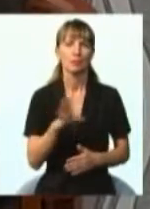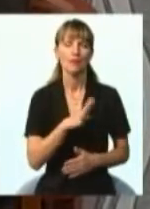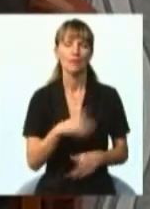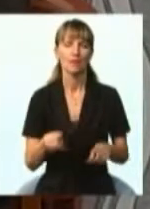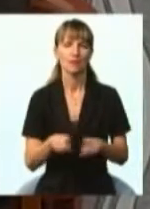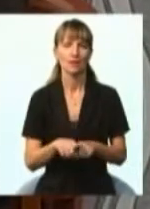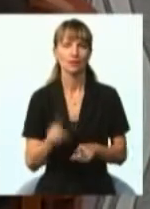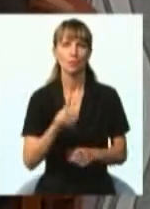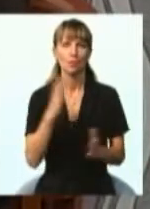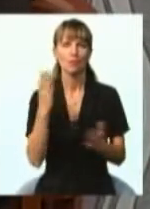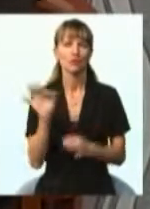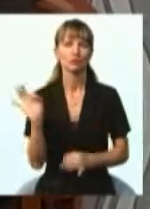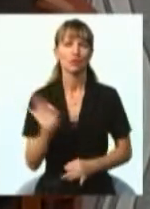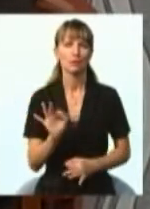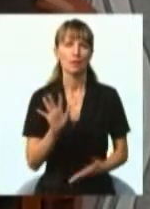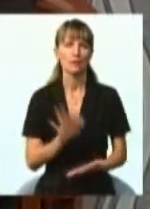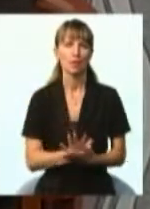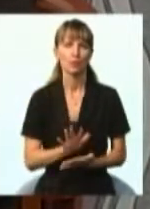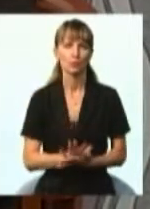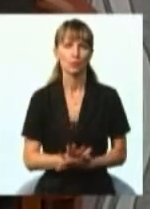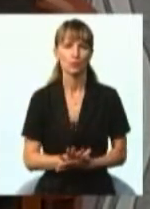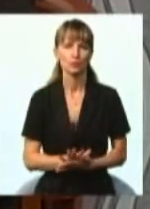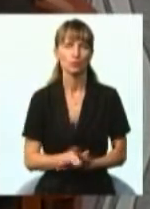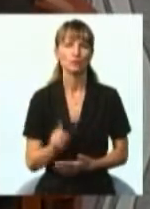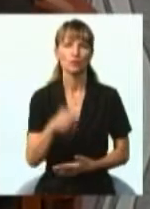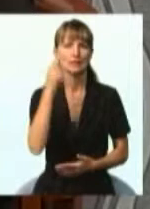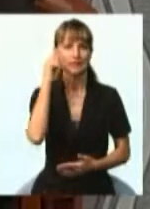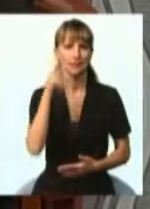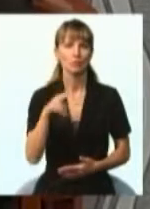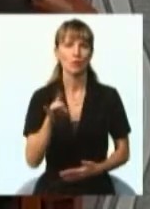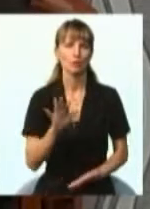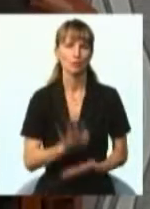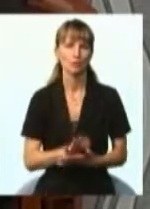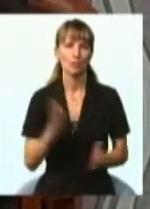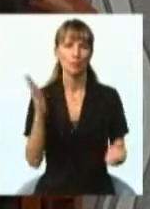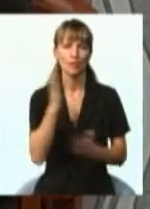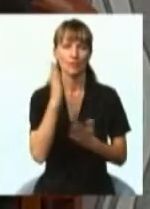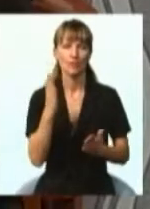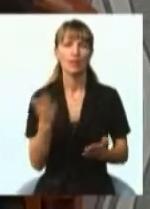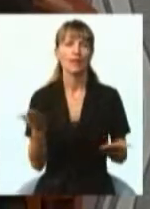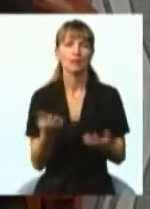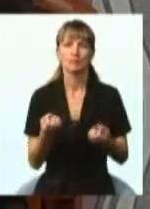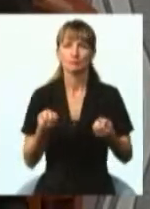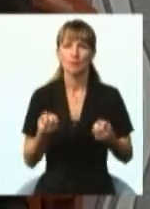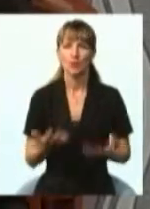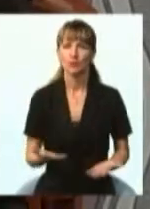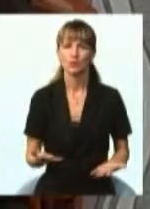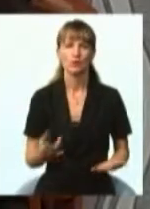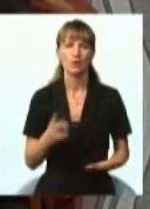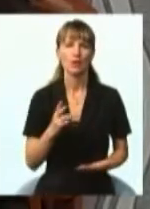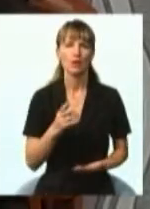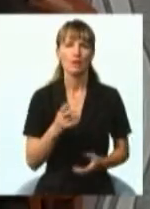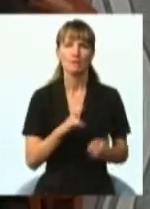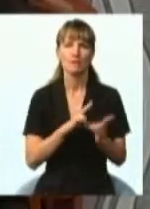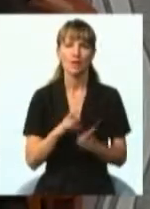що повітря дуже часто забруднюють. Що тобі відомо про забруднення повітря, яким просто не те, що